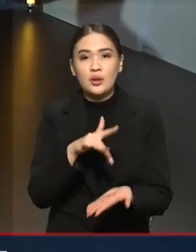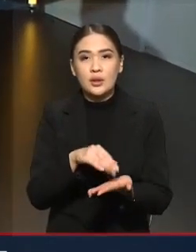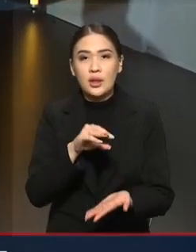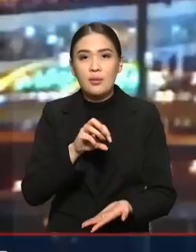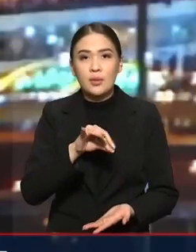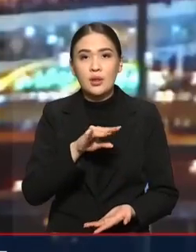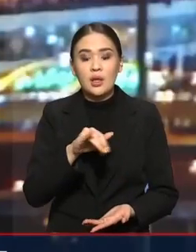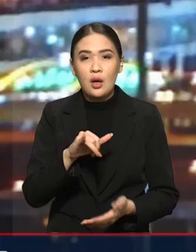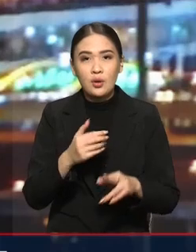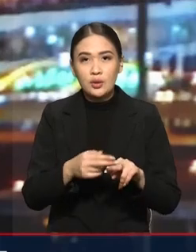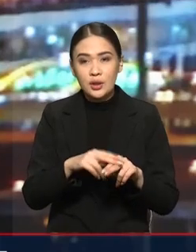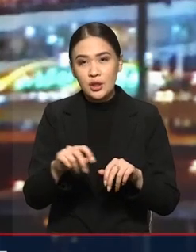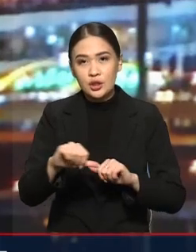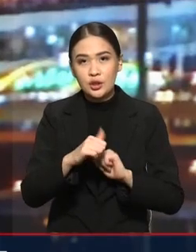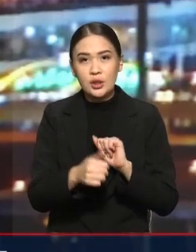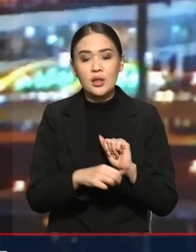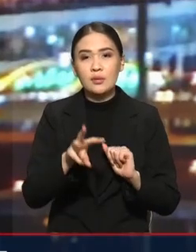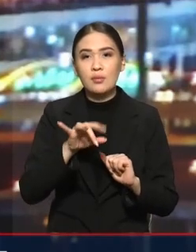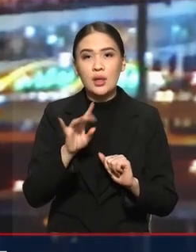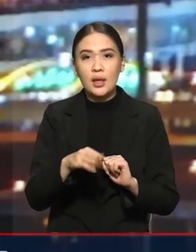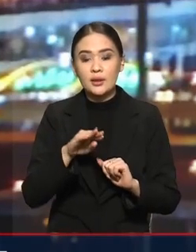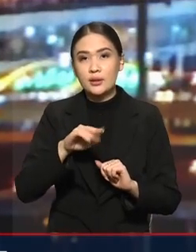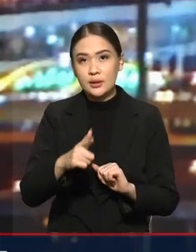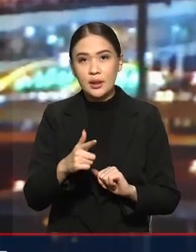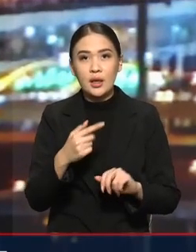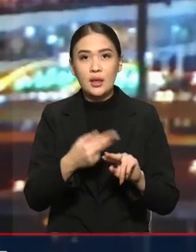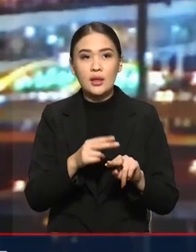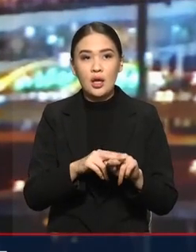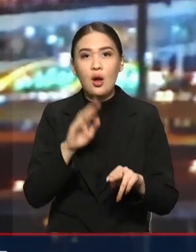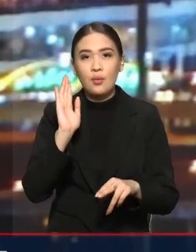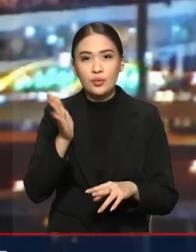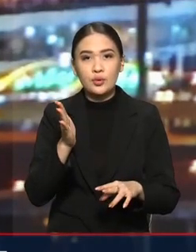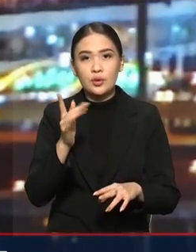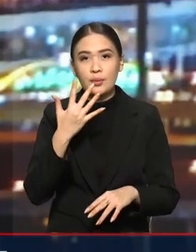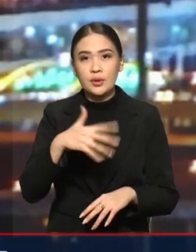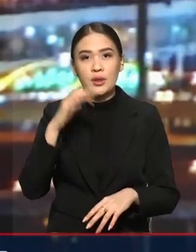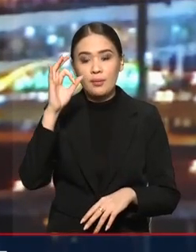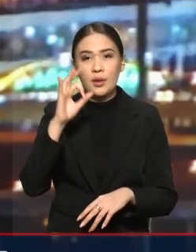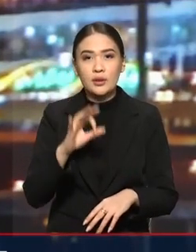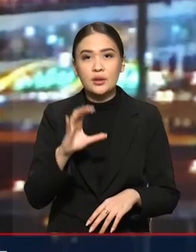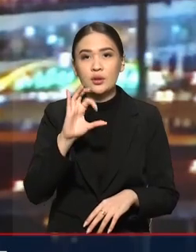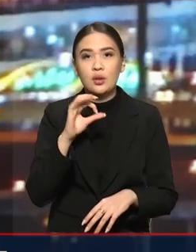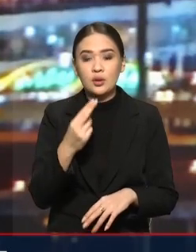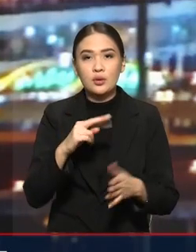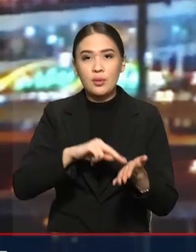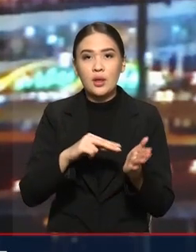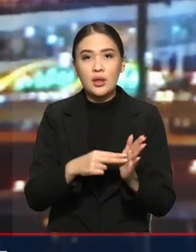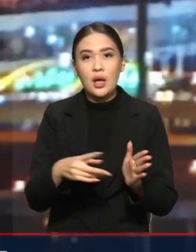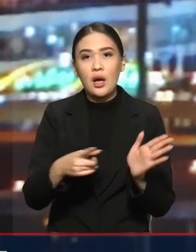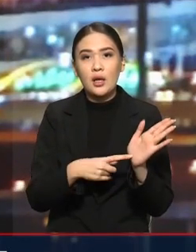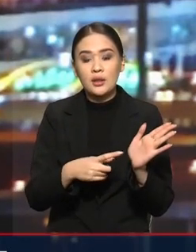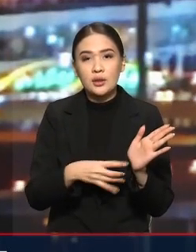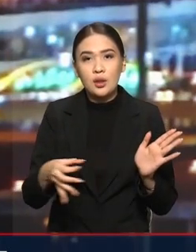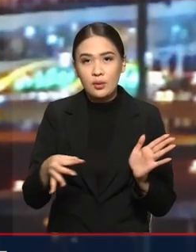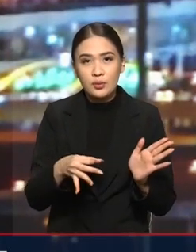есть вот эти средства 16 млрд тенге они пойдут 50% на социальные проекты в коргани ской области